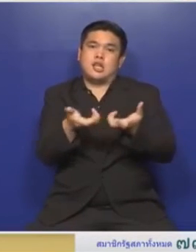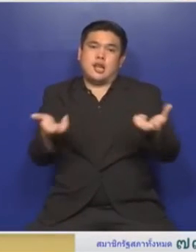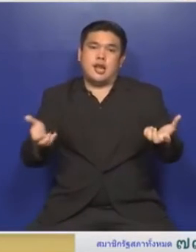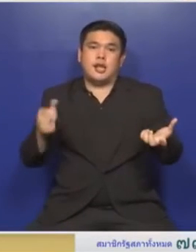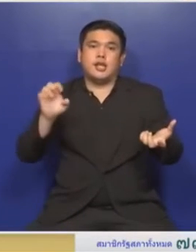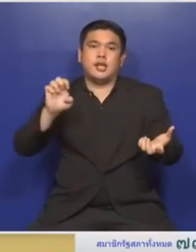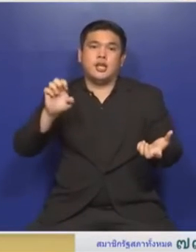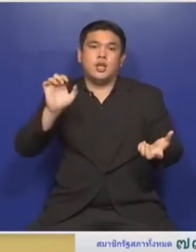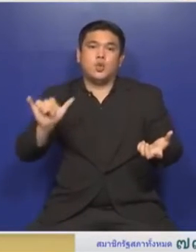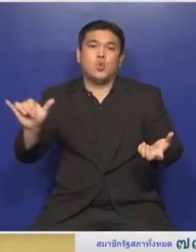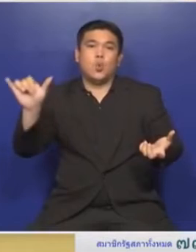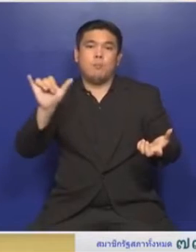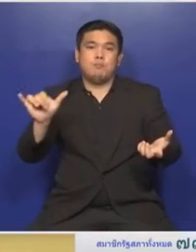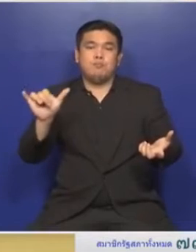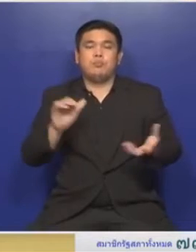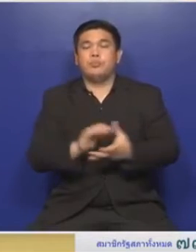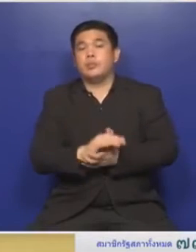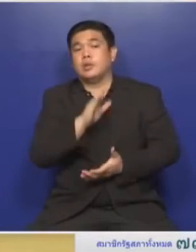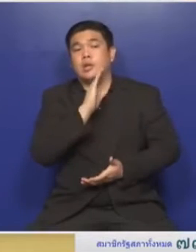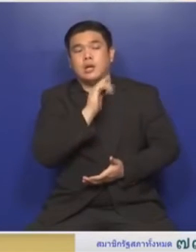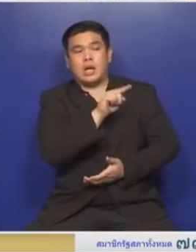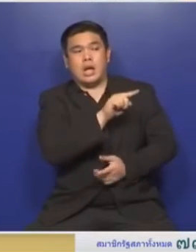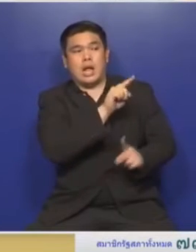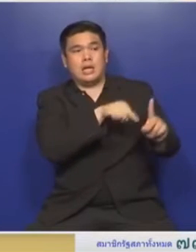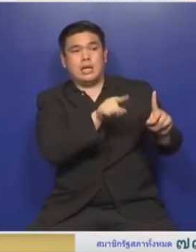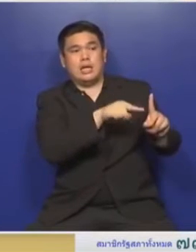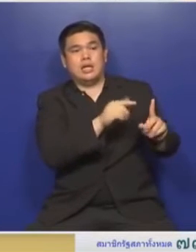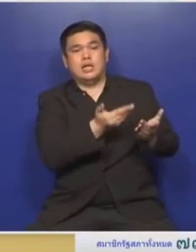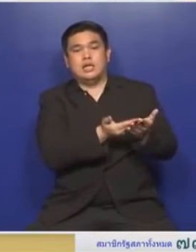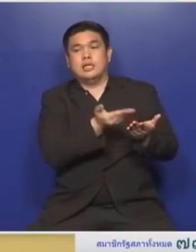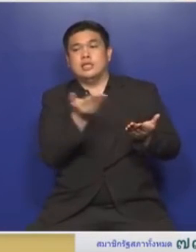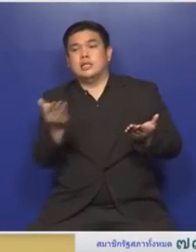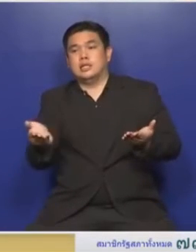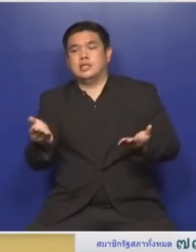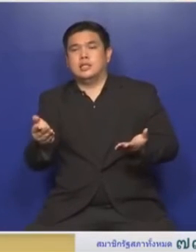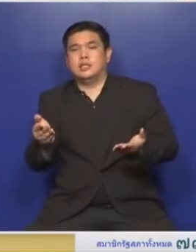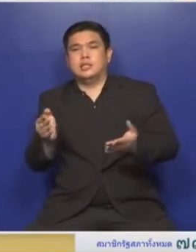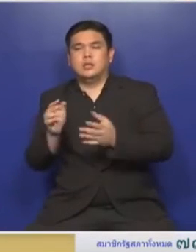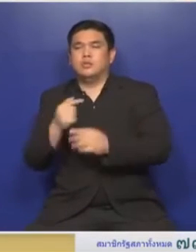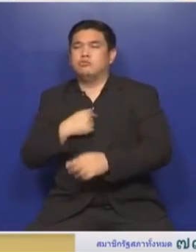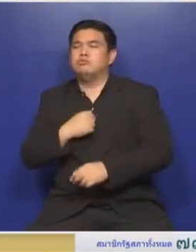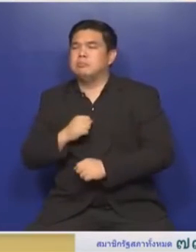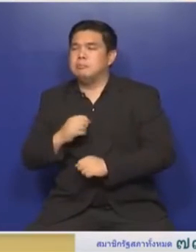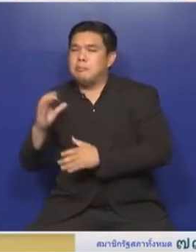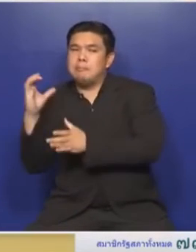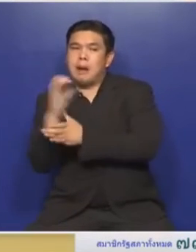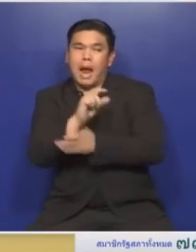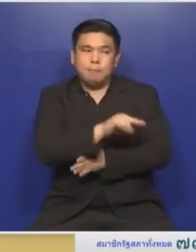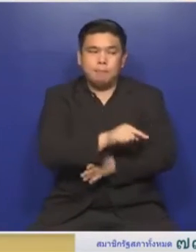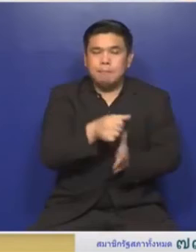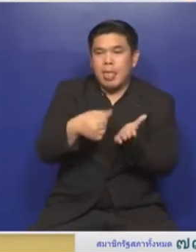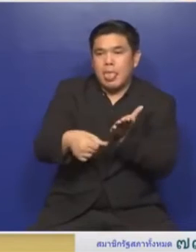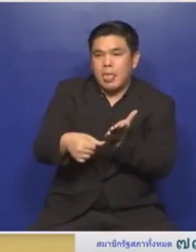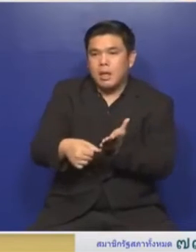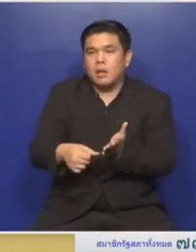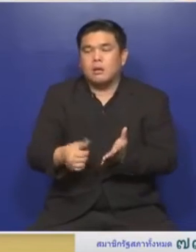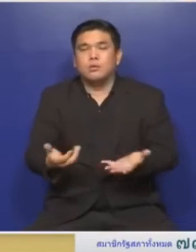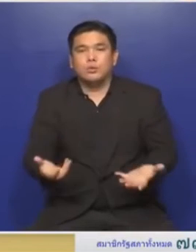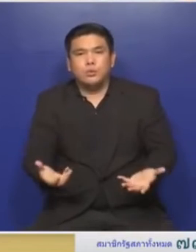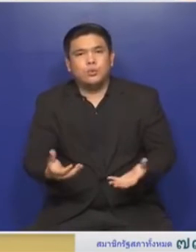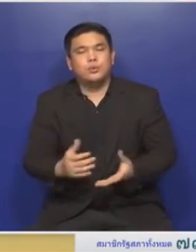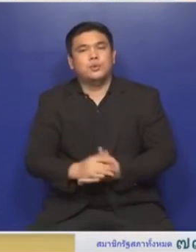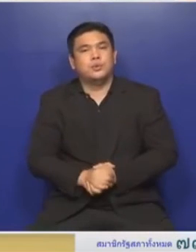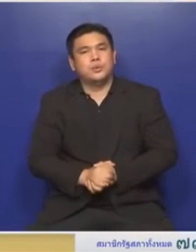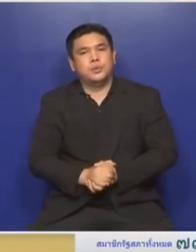าสิงค้าที่อักลิตเคยต้ซ้อจาก EU ดวยความจำใจเพราว่ามีกแพงประสี・ภายนอกกัน